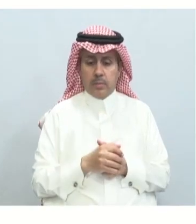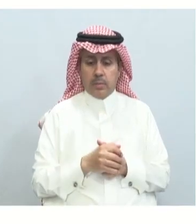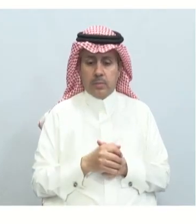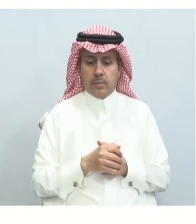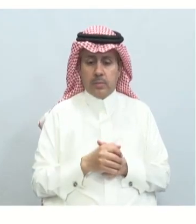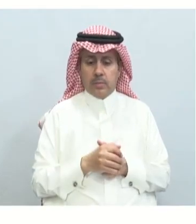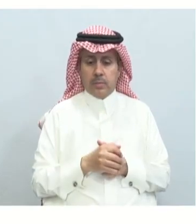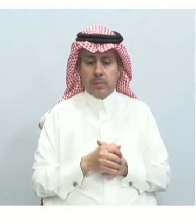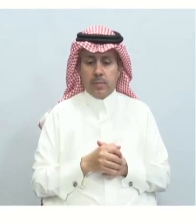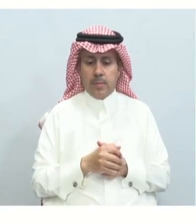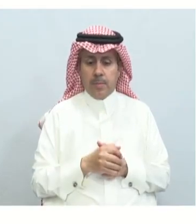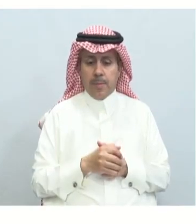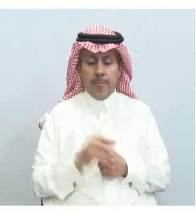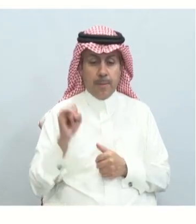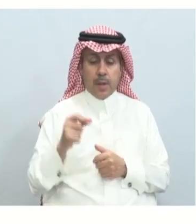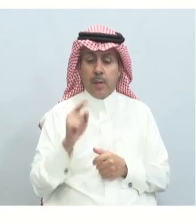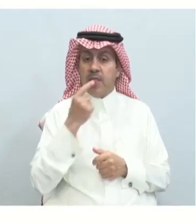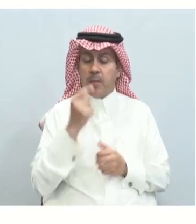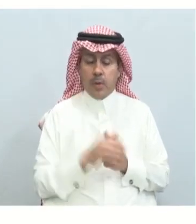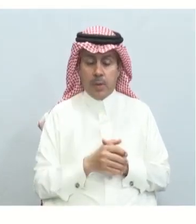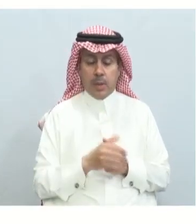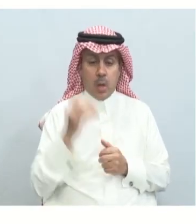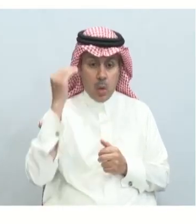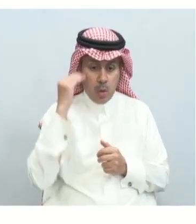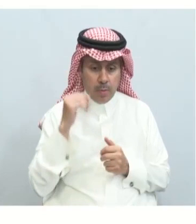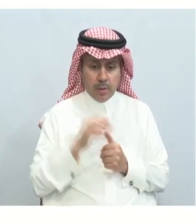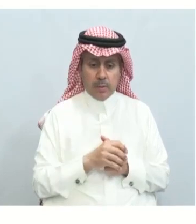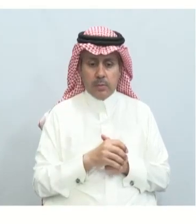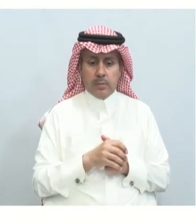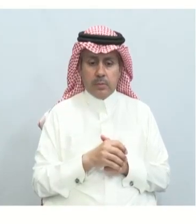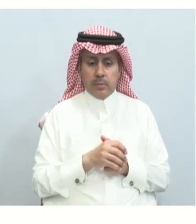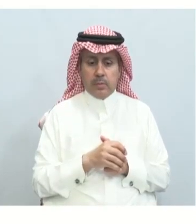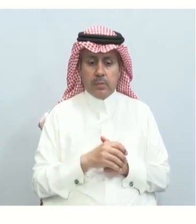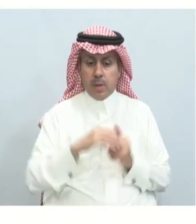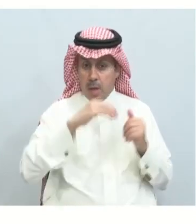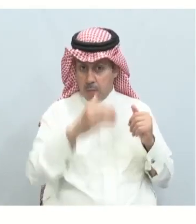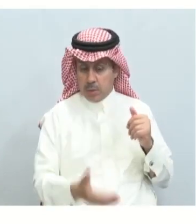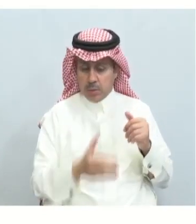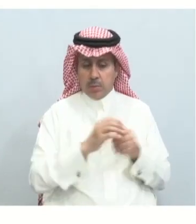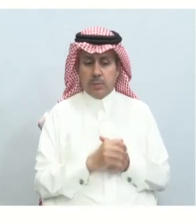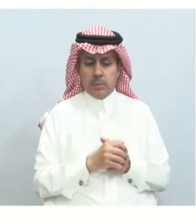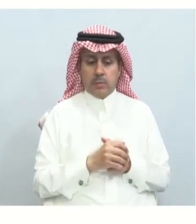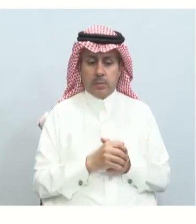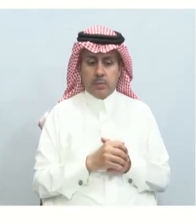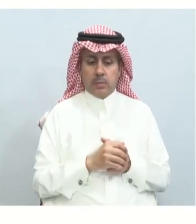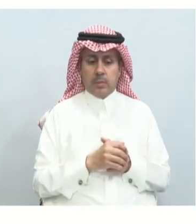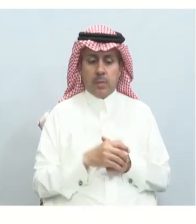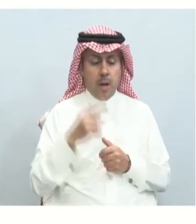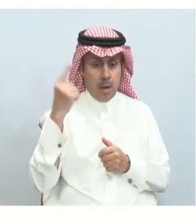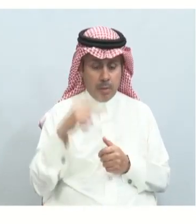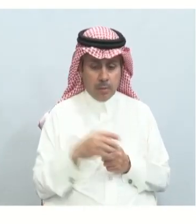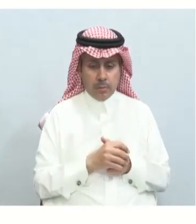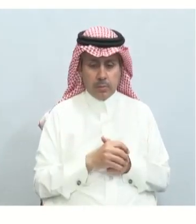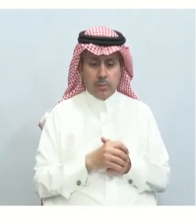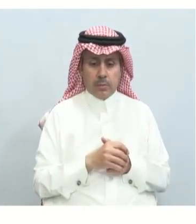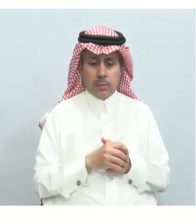ف الزوج مصدر البويضه امراه اجنبيه الحاضن رحم الزوجه وهذه الصوره محرمه